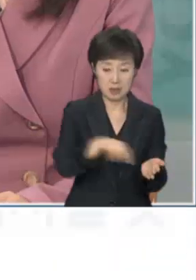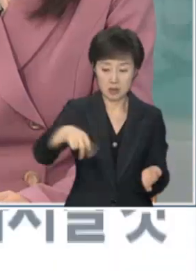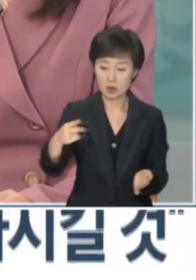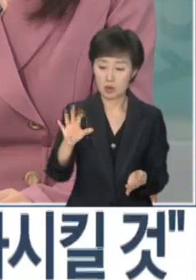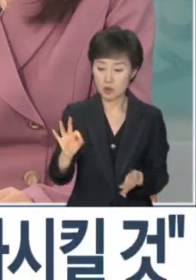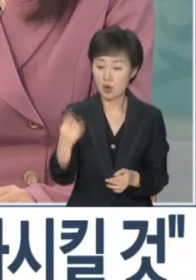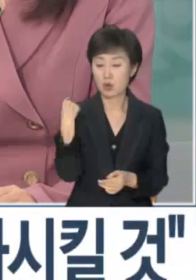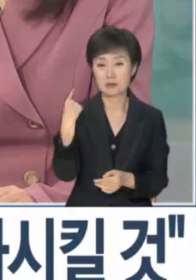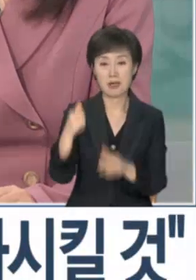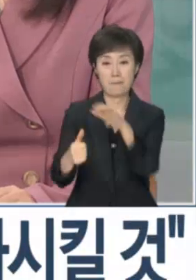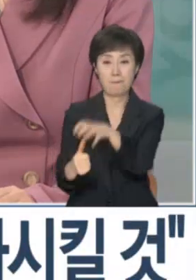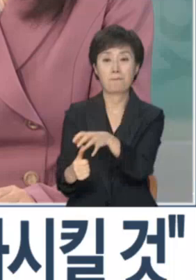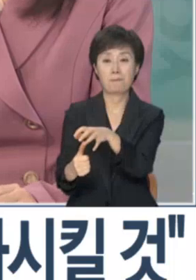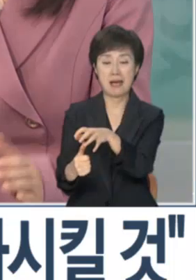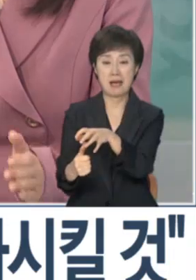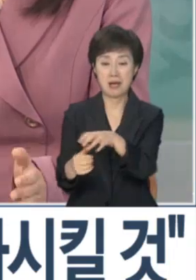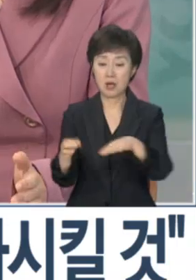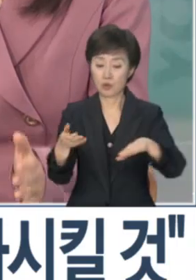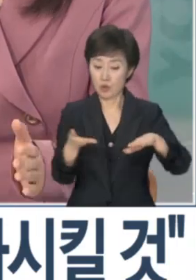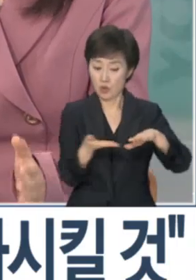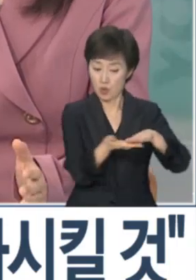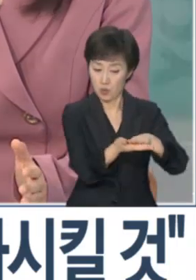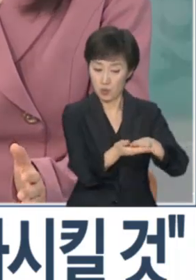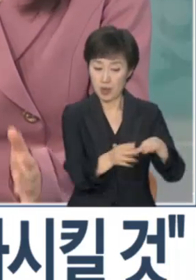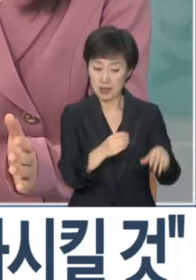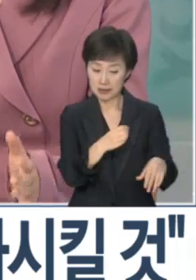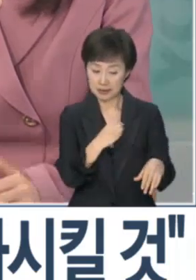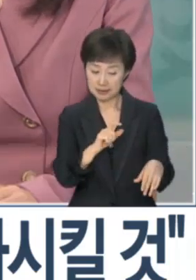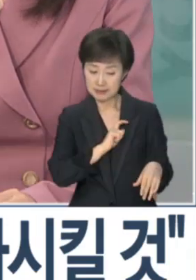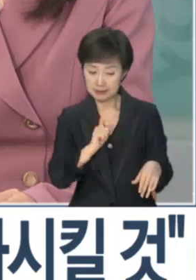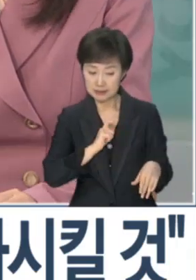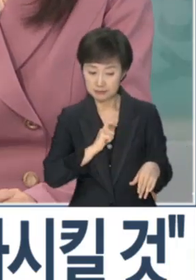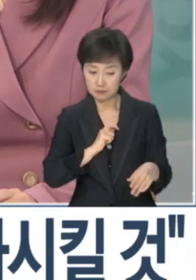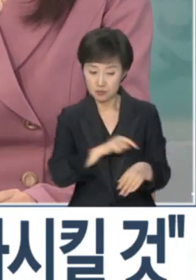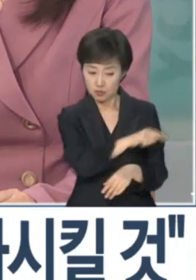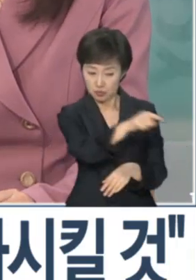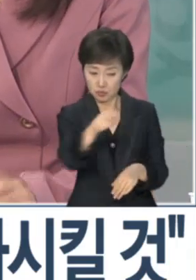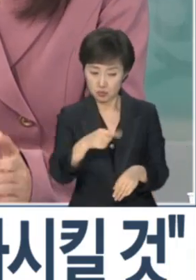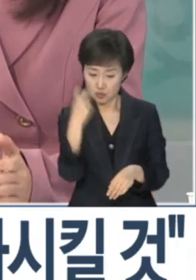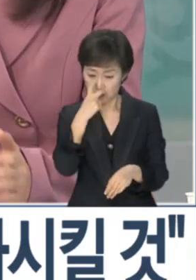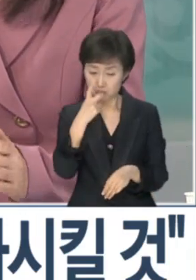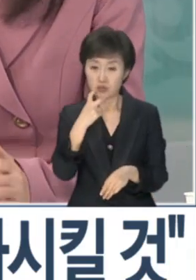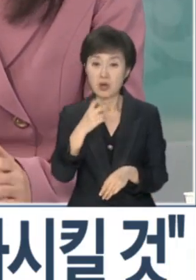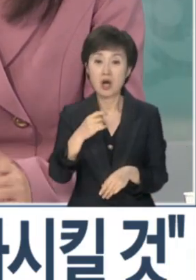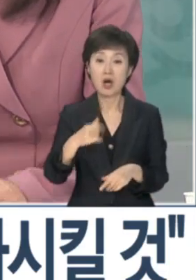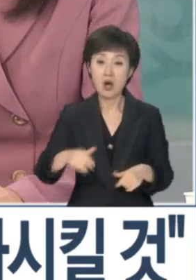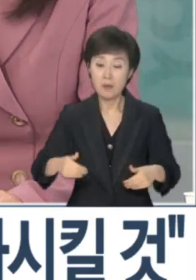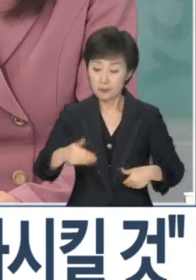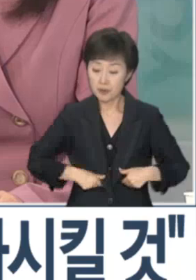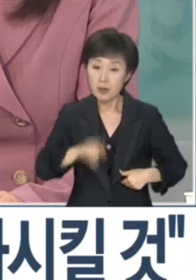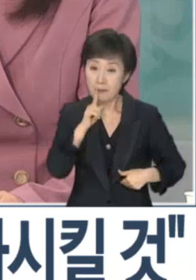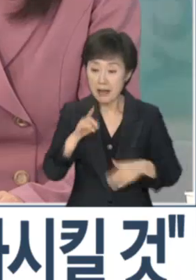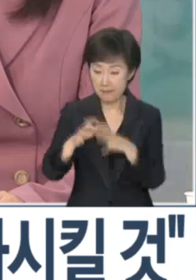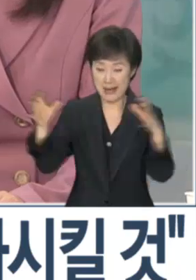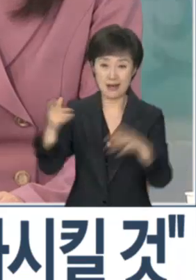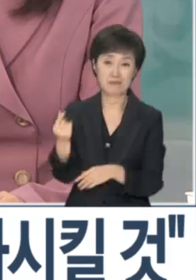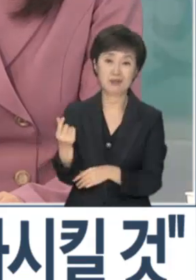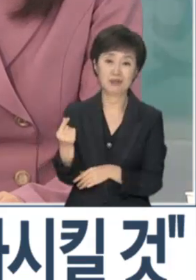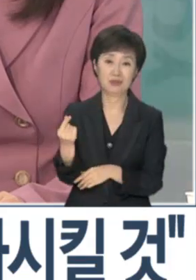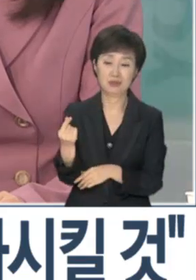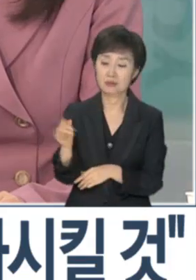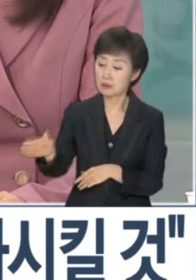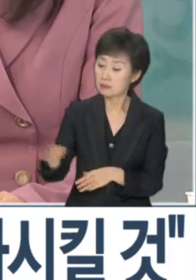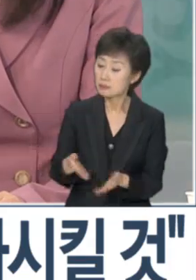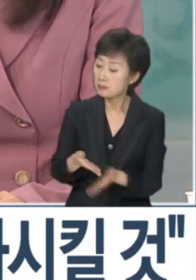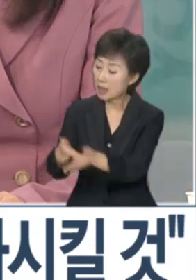구속이 됨으로써 돈봉투 수수 의혹을 받고 있는 의원들이 이제 수사 대상이 된다라는 언론의 보도들이 있는데요. 그 수사를 총선 이후로